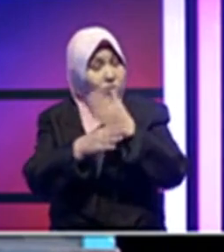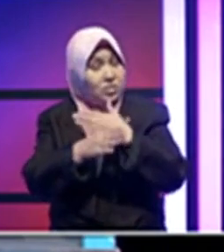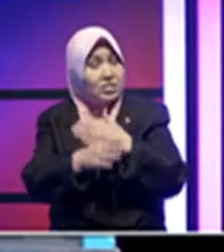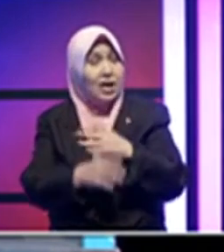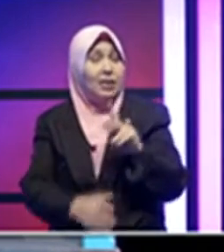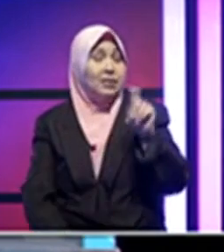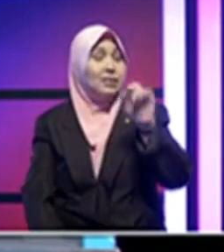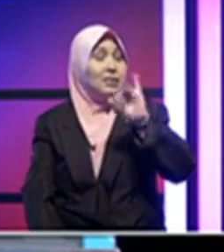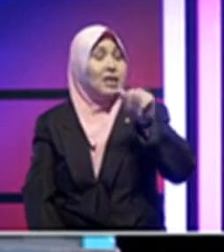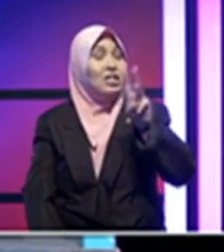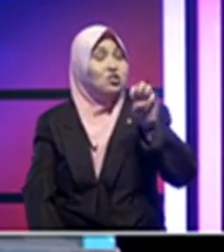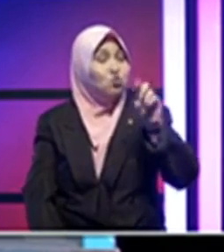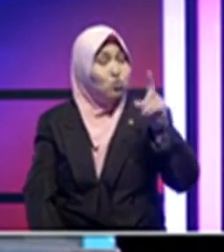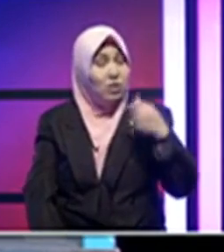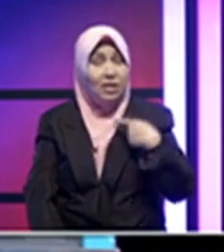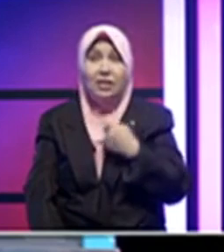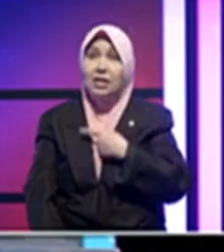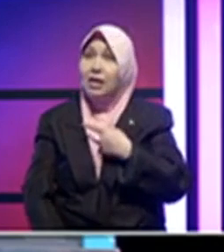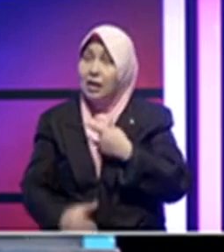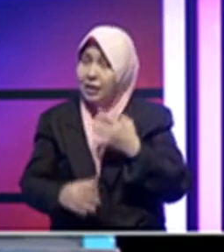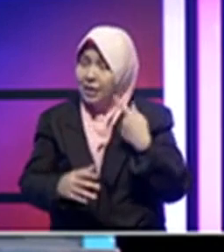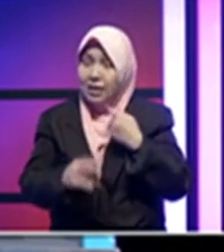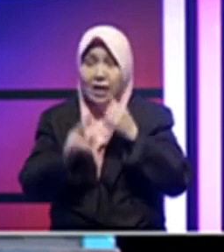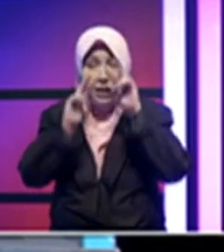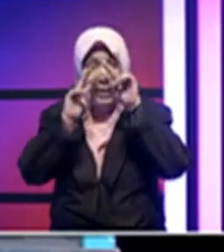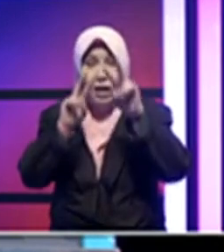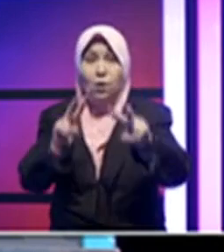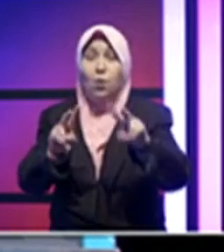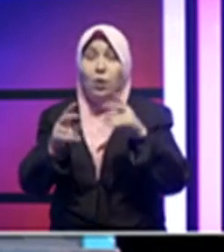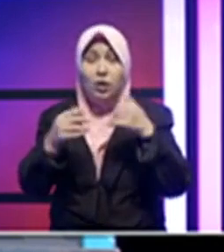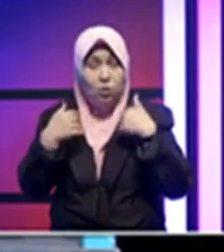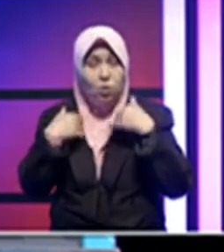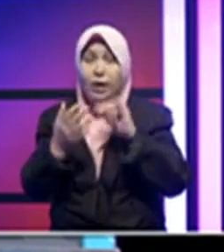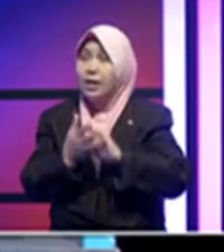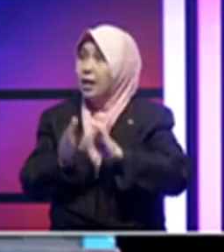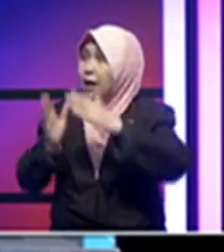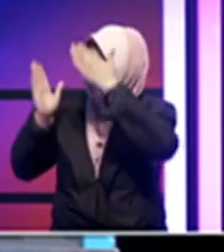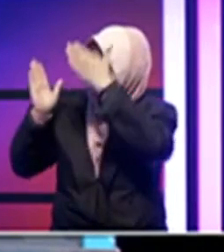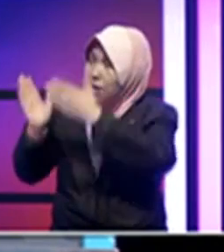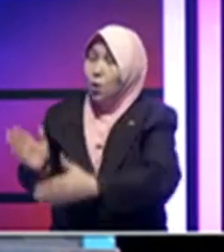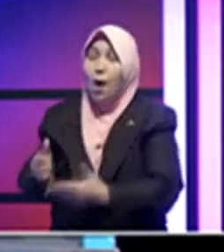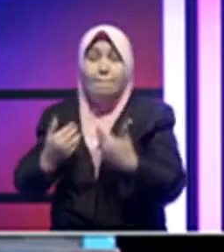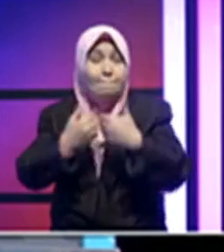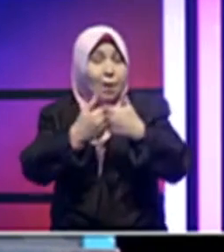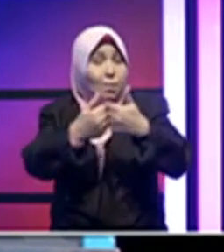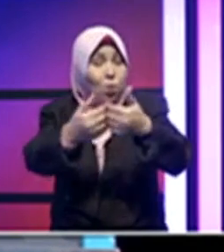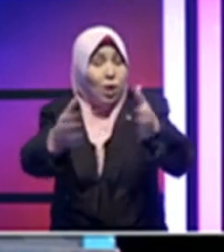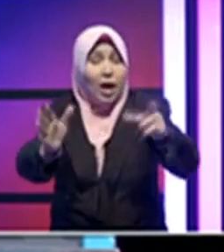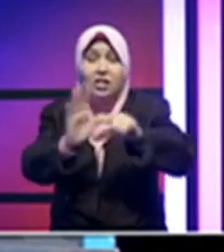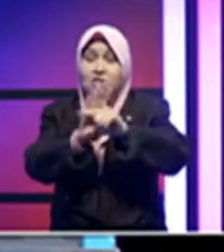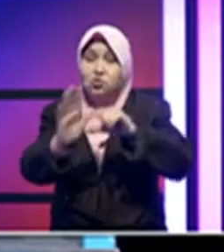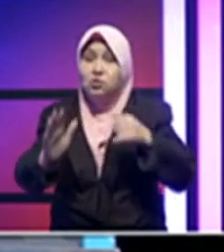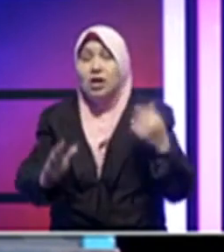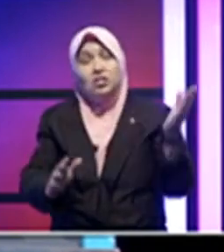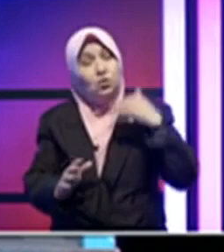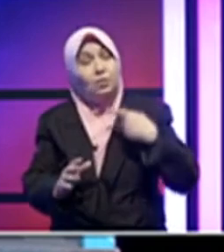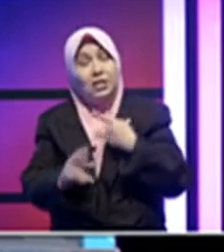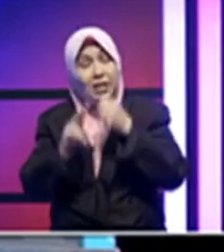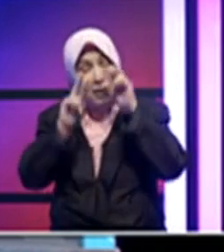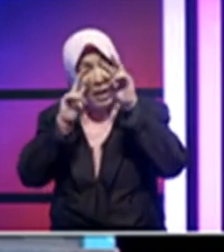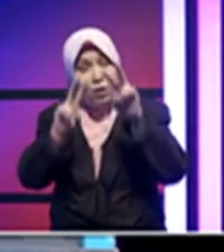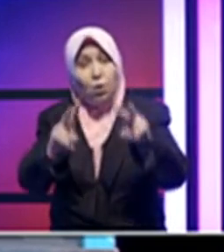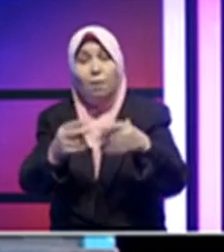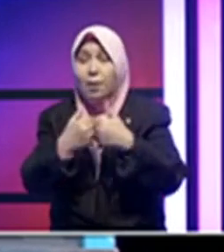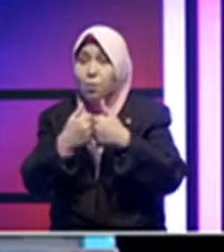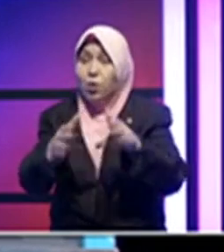seperti mana paparan yang kita nak sama-sama ikut ini, iaitulah tentang pembukaan surah kita pada hari ini. Jom kita ikuti